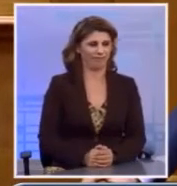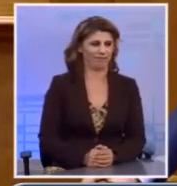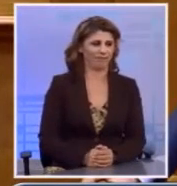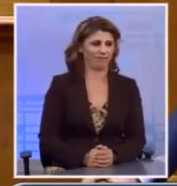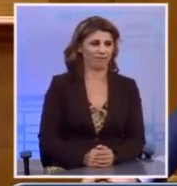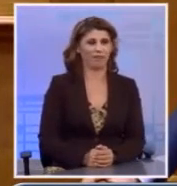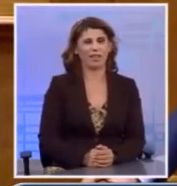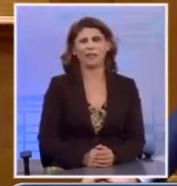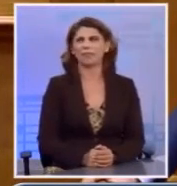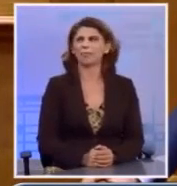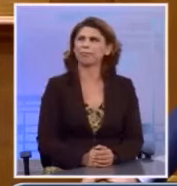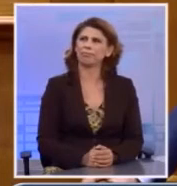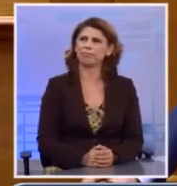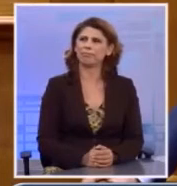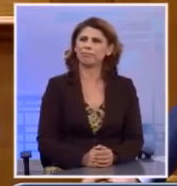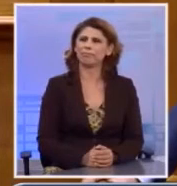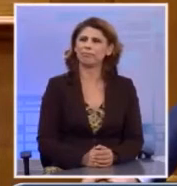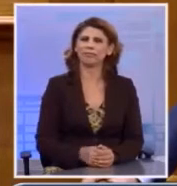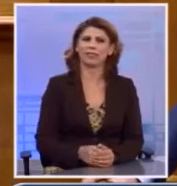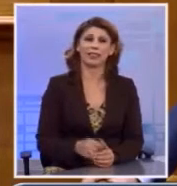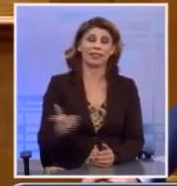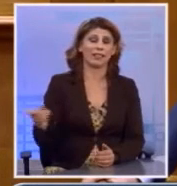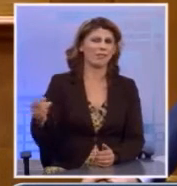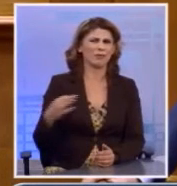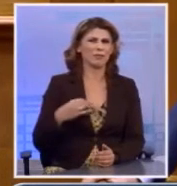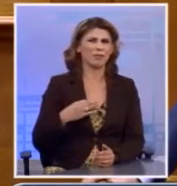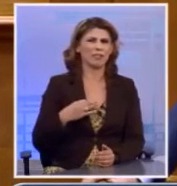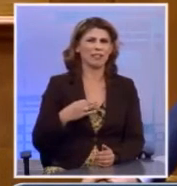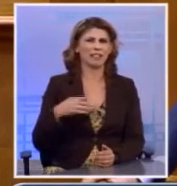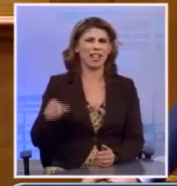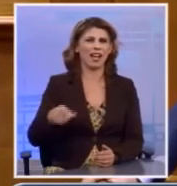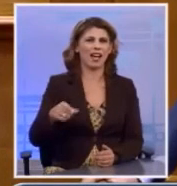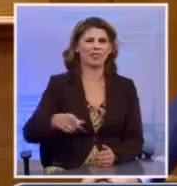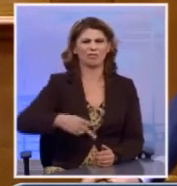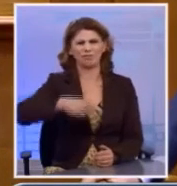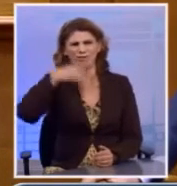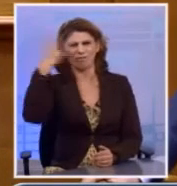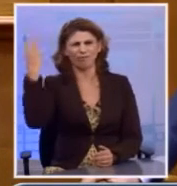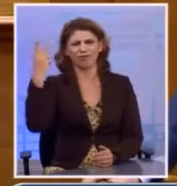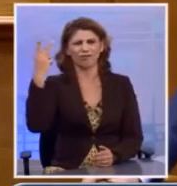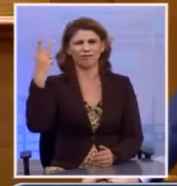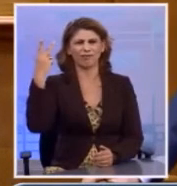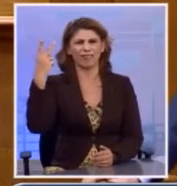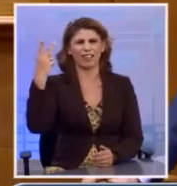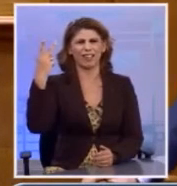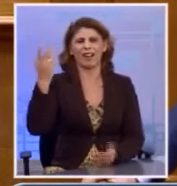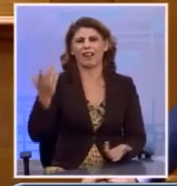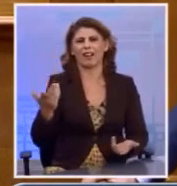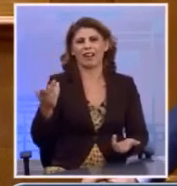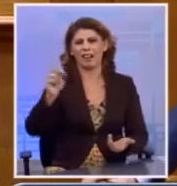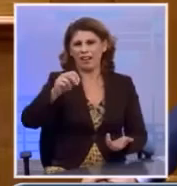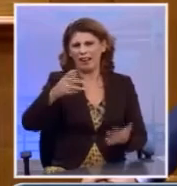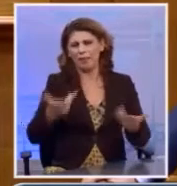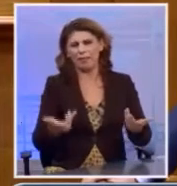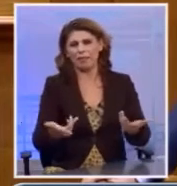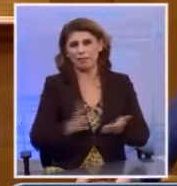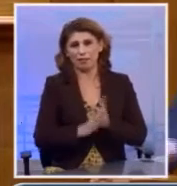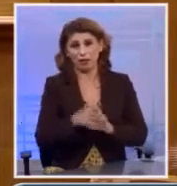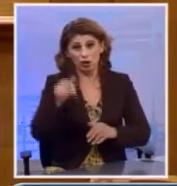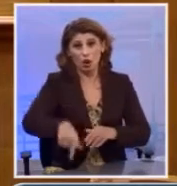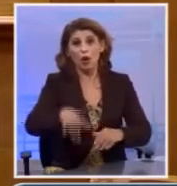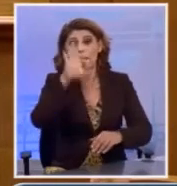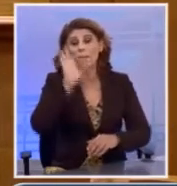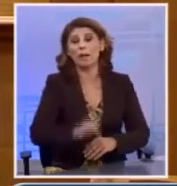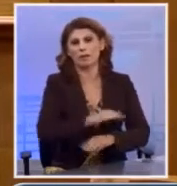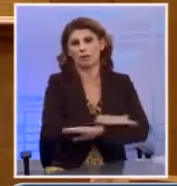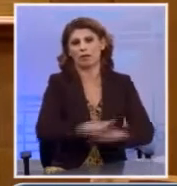ότι τον Ταβατζιλίκη, πώς το είχατε πει, τελείωσε. Τώρα τελείωσε πραγματικά. Τότε ήταν το μήνυμα.